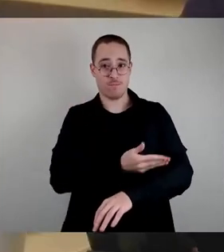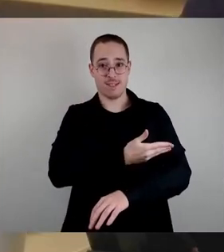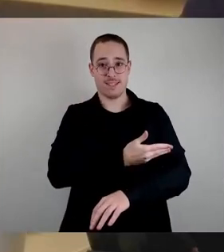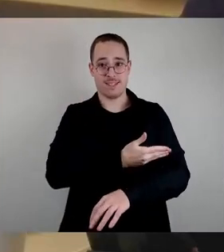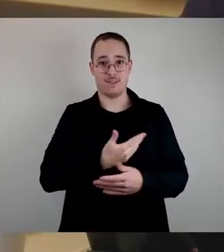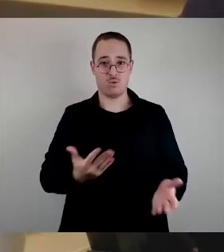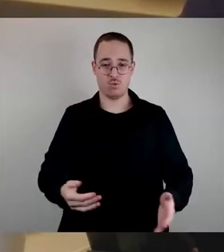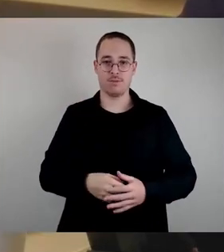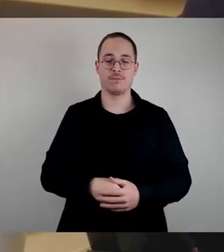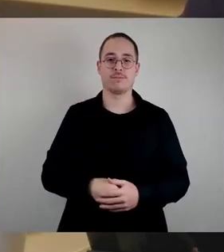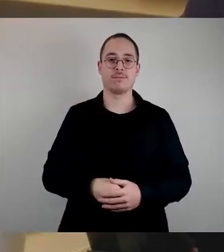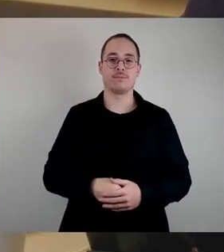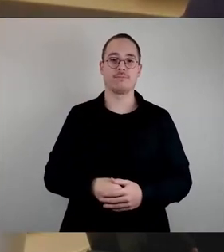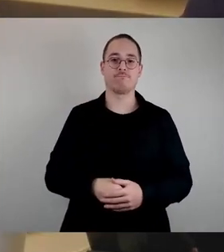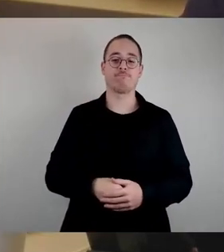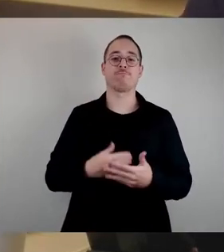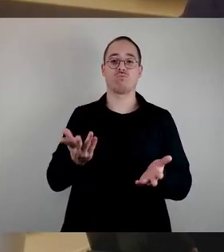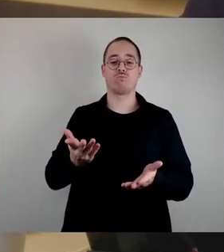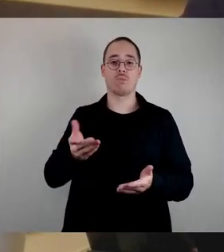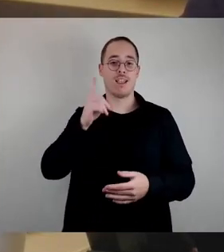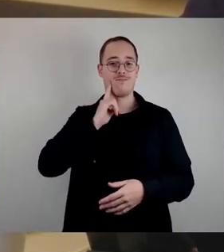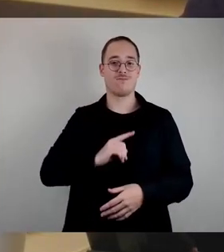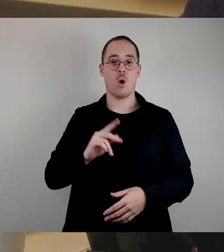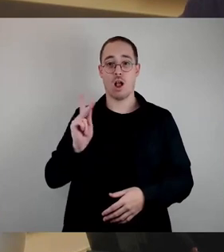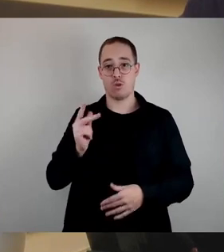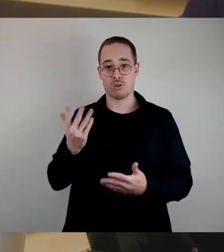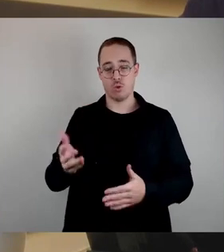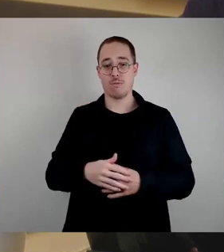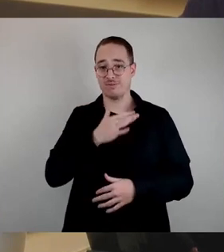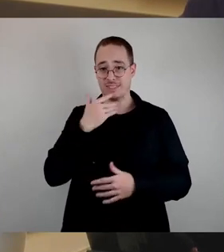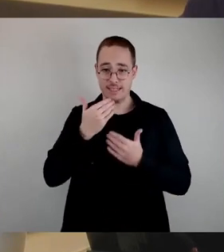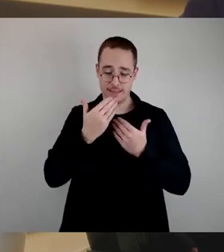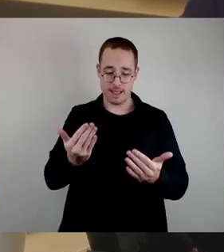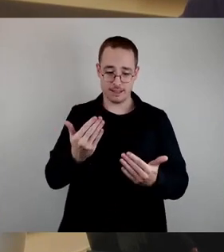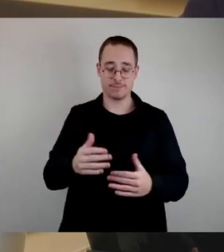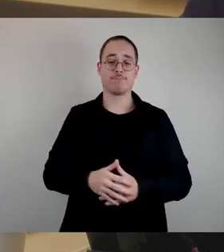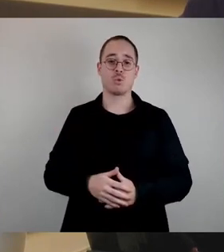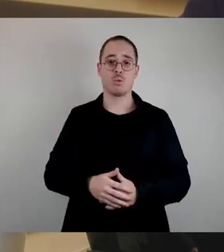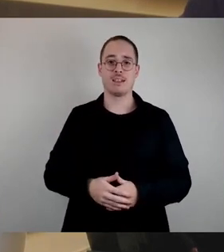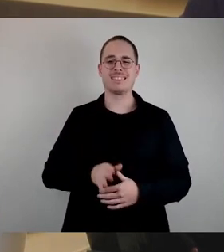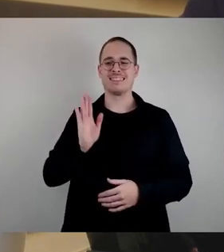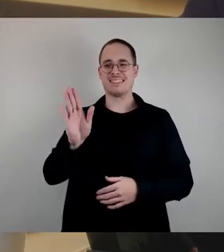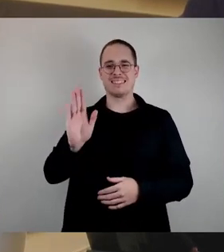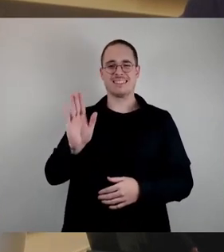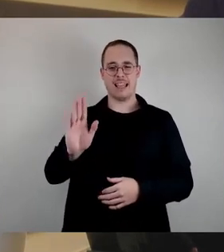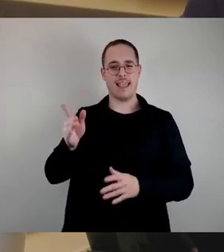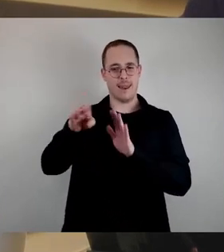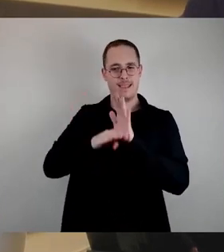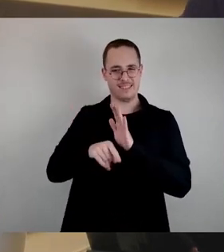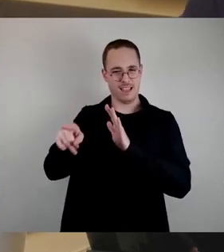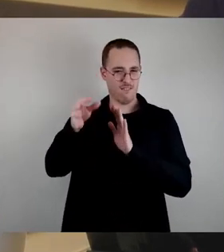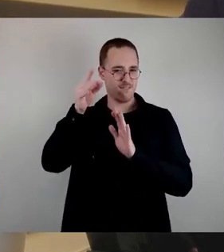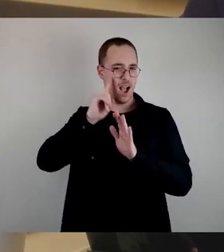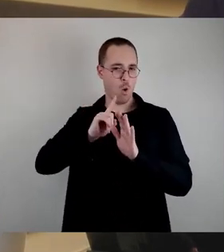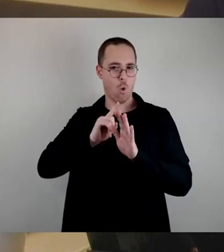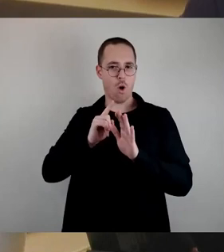vielen Dank, Herr Erster Bürgermeister. Liebe Frau Kollegin Frohwieser, ich möchte doch gerne Ihre Liste noch ein wenig ergänzen. Nicht nur die aufgezählten Fraktionen